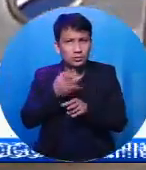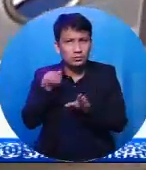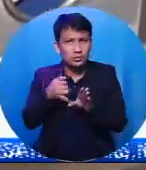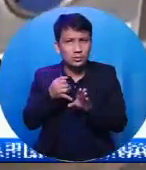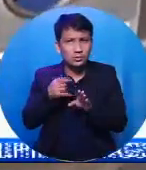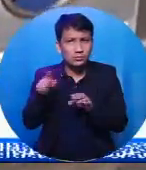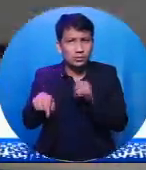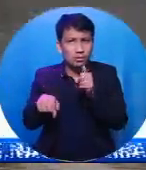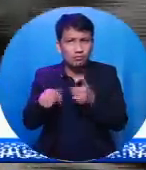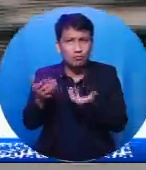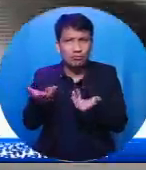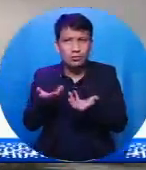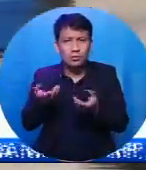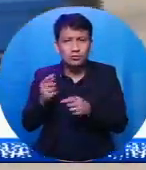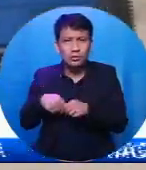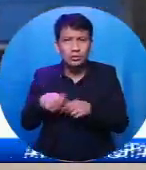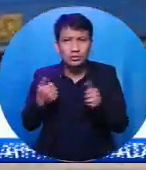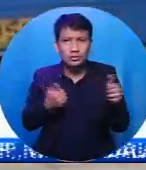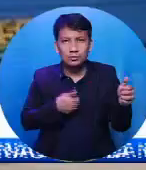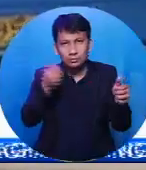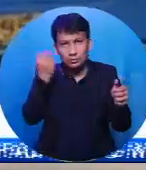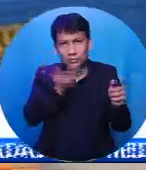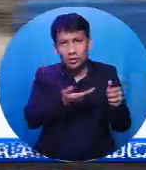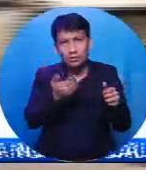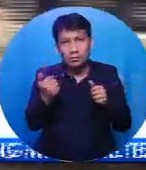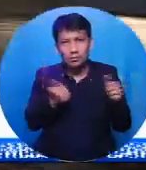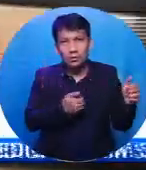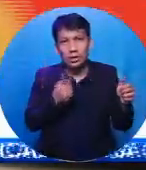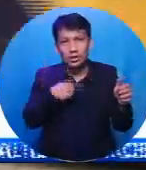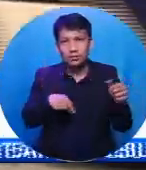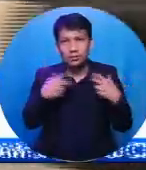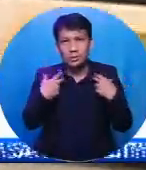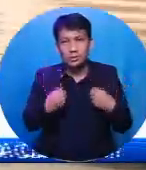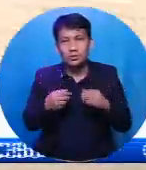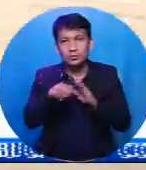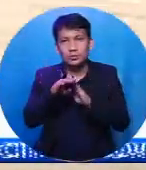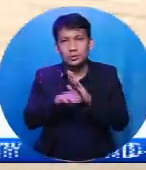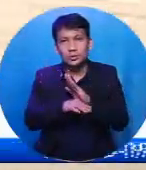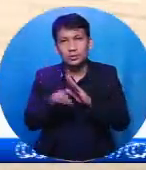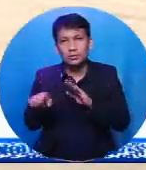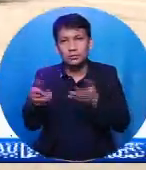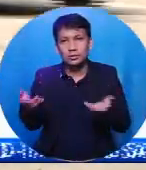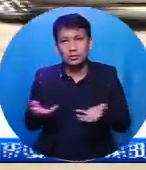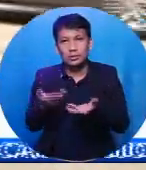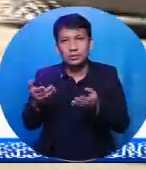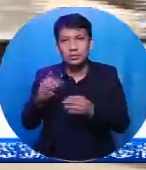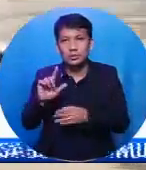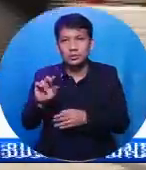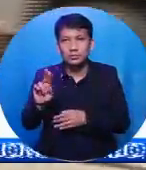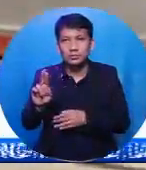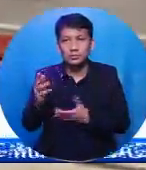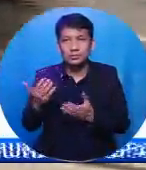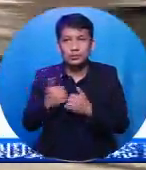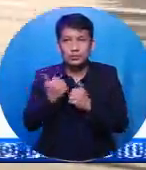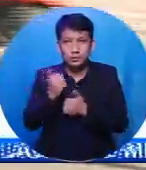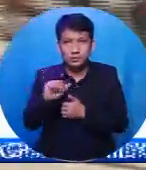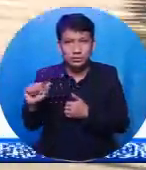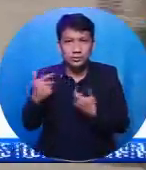driver na sinusunod na dapat sundin nila itong mga health protocol dito sa bawat LGU maging